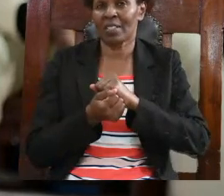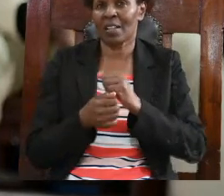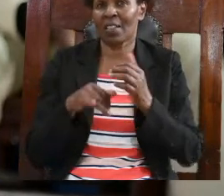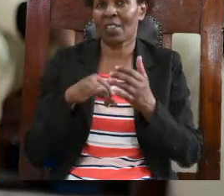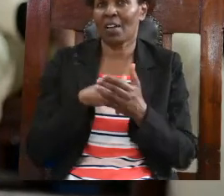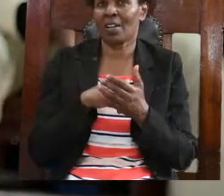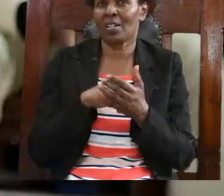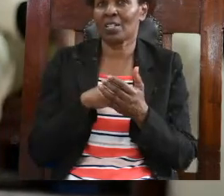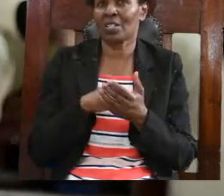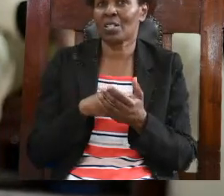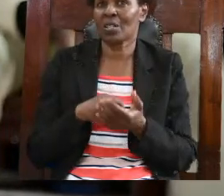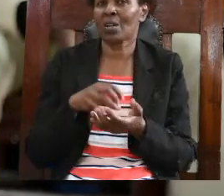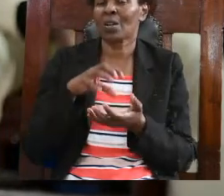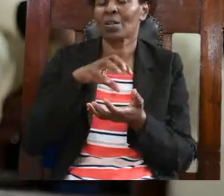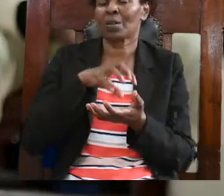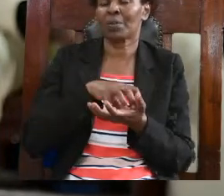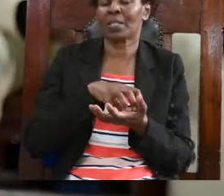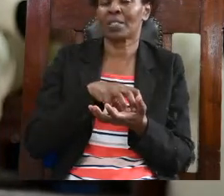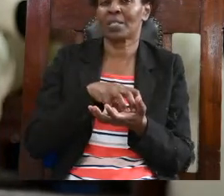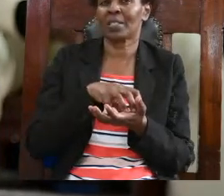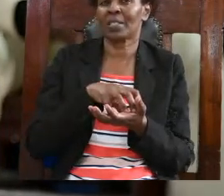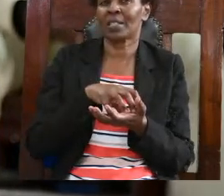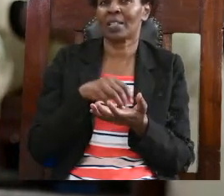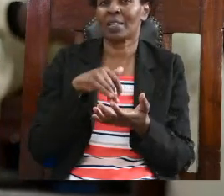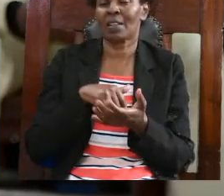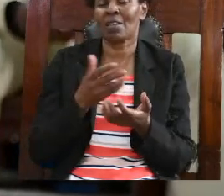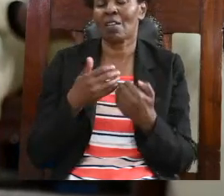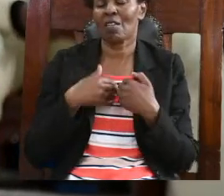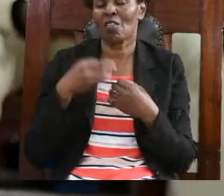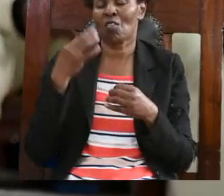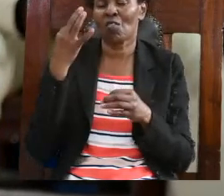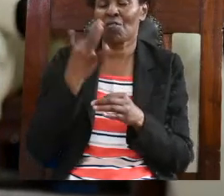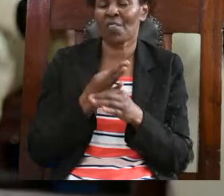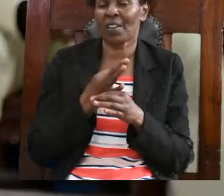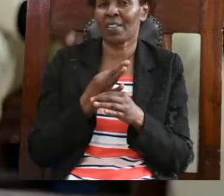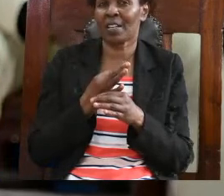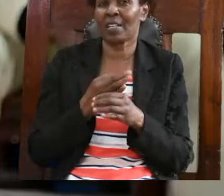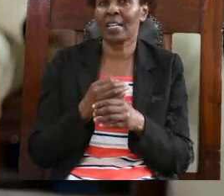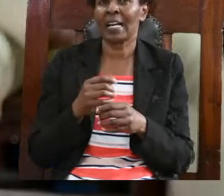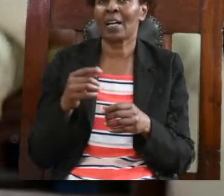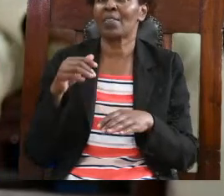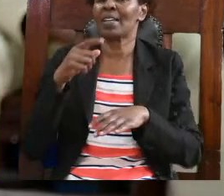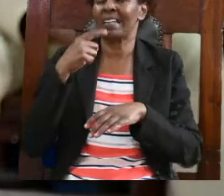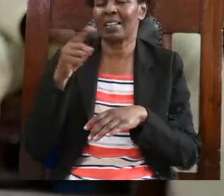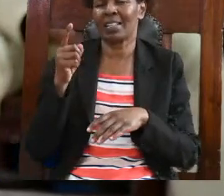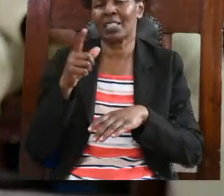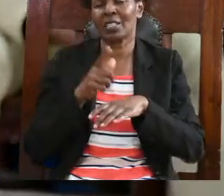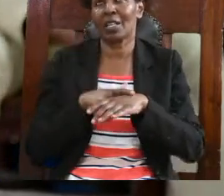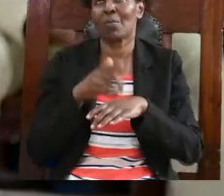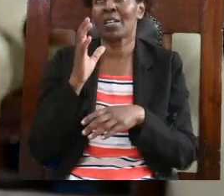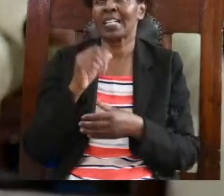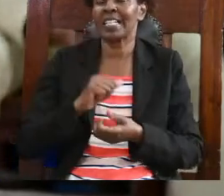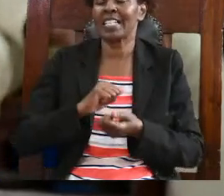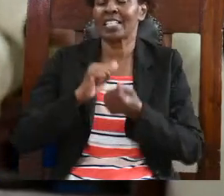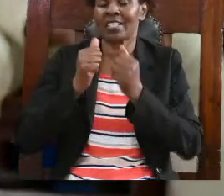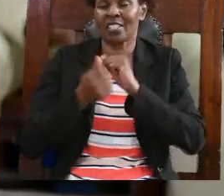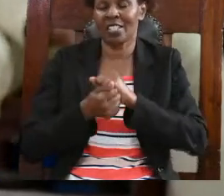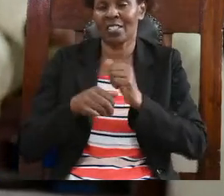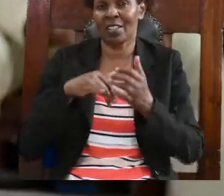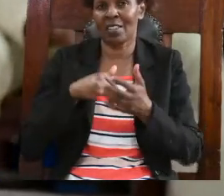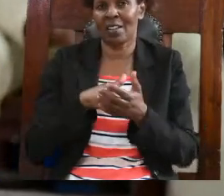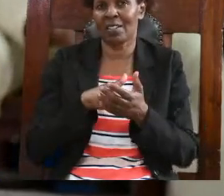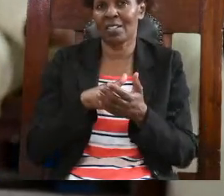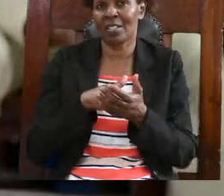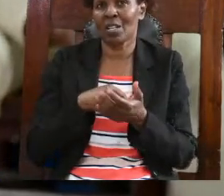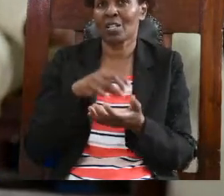ukiwapa imani na amani, wakijua ya kwamba kwa wakati unaofaa, utabadilisha hali zile za maisha